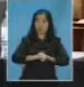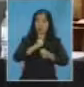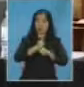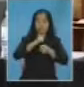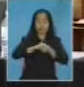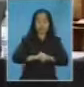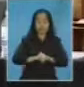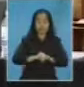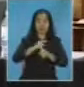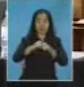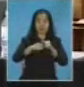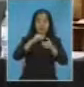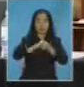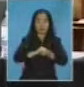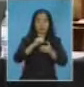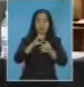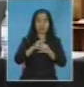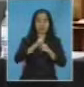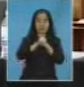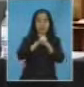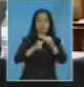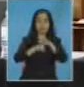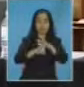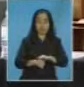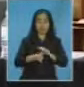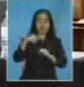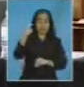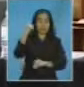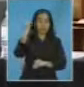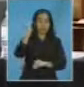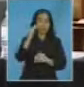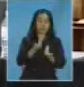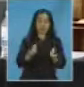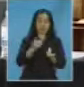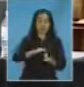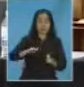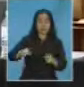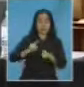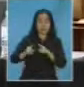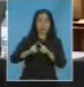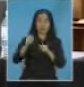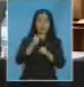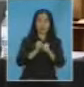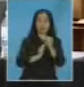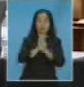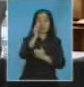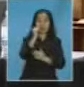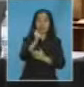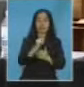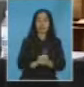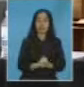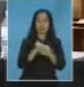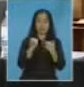พันธสัญญาของอนุสัญญาว่าด้วยการขจัดเลือกปฏิบัติต่อสตรีในทุกรูปแบบหรือที่เรียกว่าซีดอเนี่ยบรรลุผลได้ในประเทศไทยของเรานอกจ